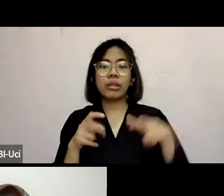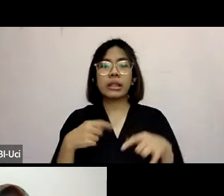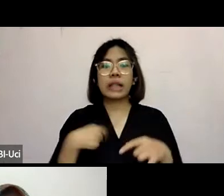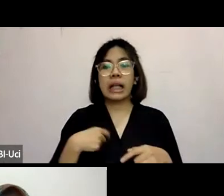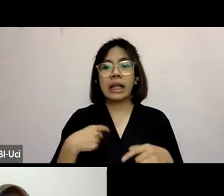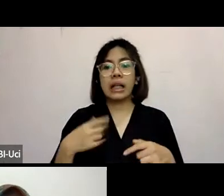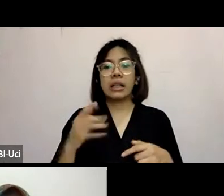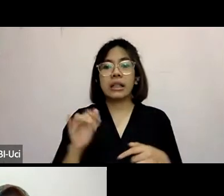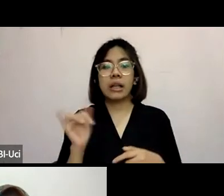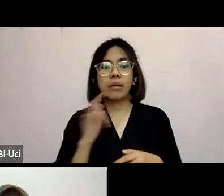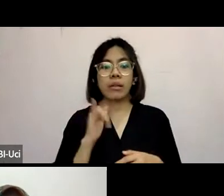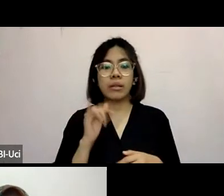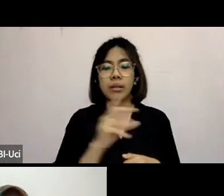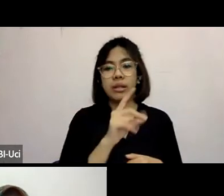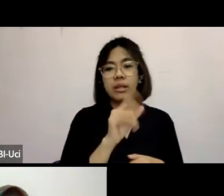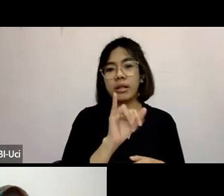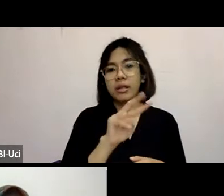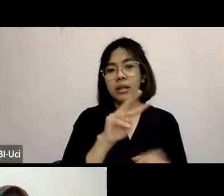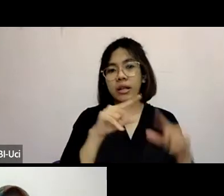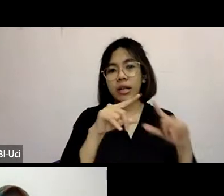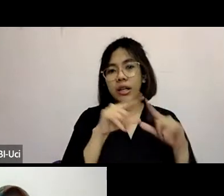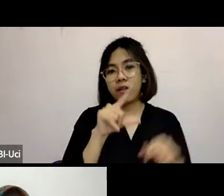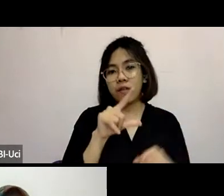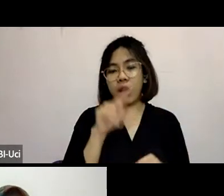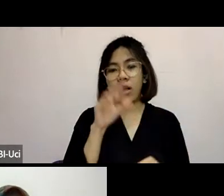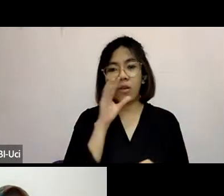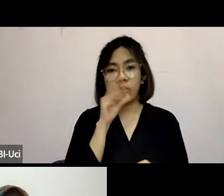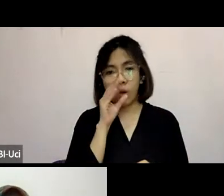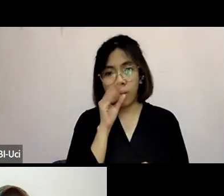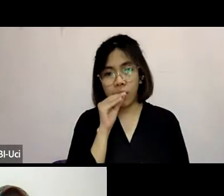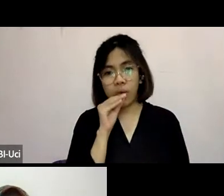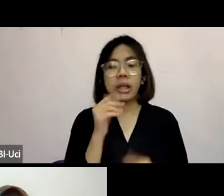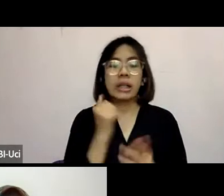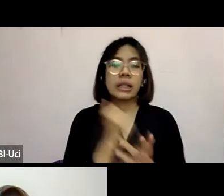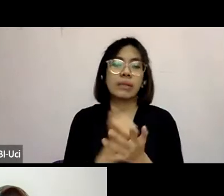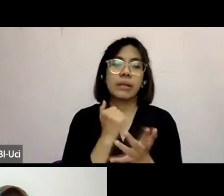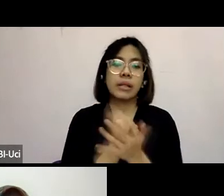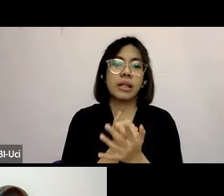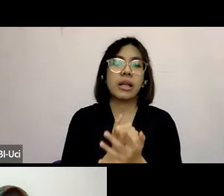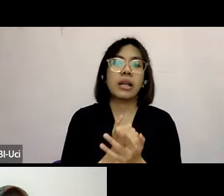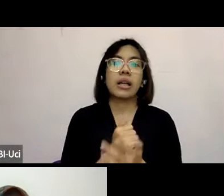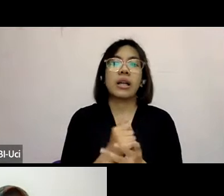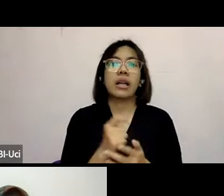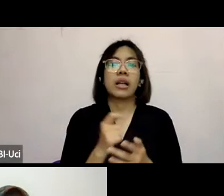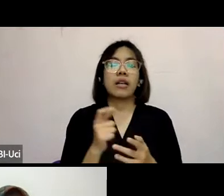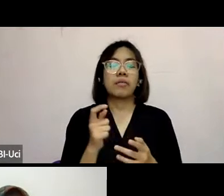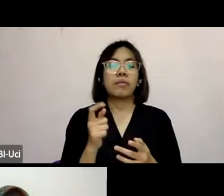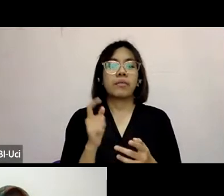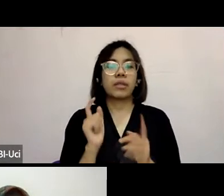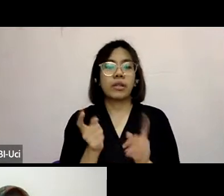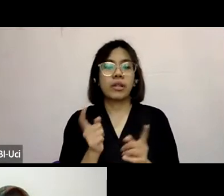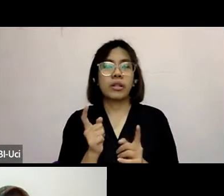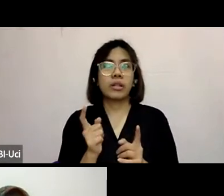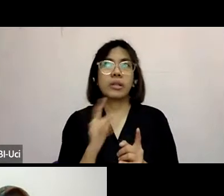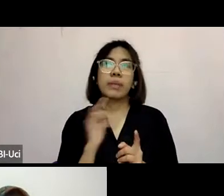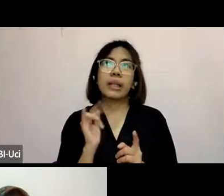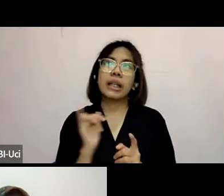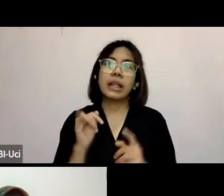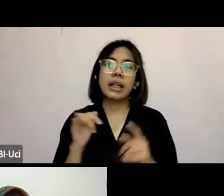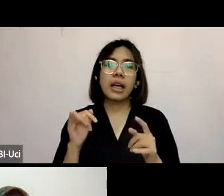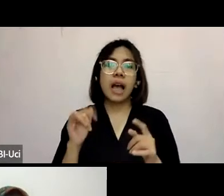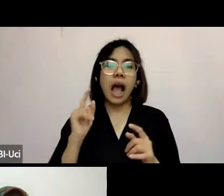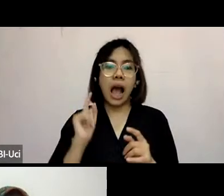saya sama dengan mas Rival karena sebetulnya memang seolah pastikan seolah kenyataannya ada